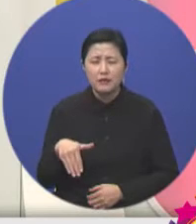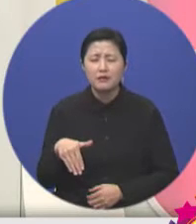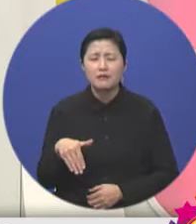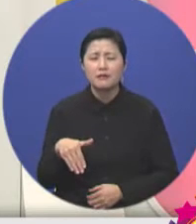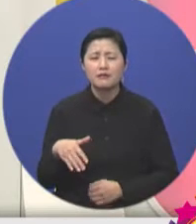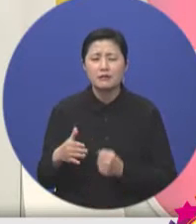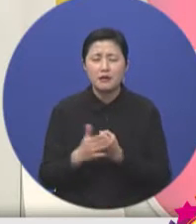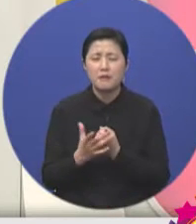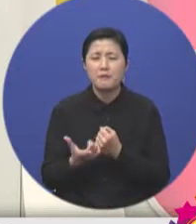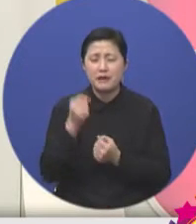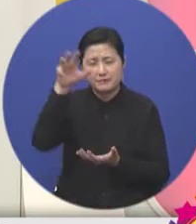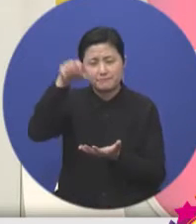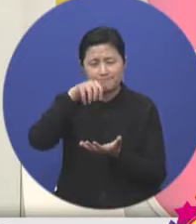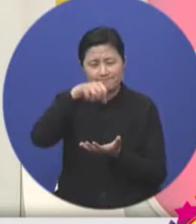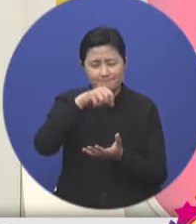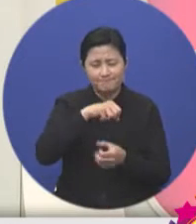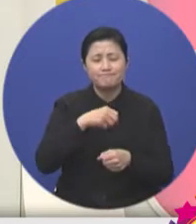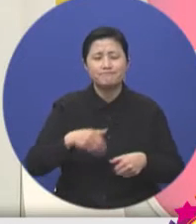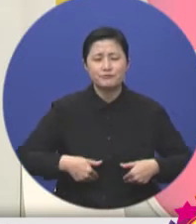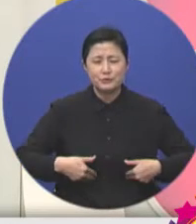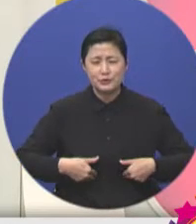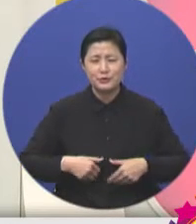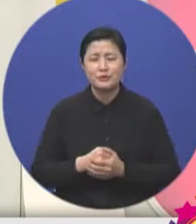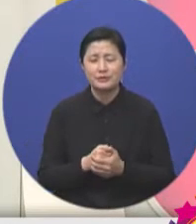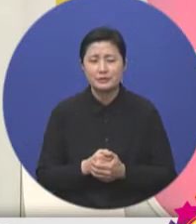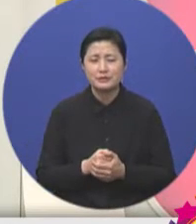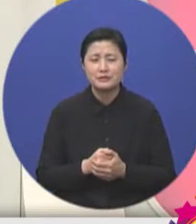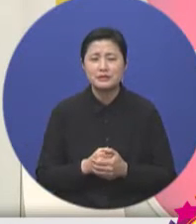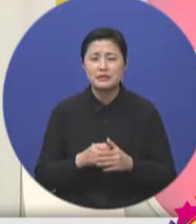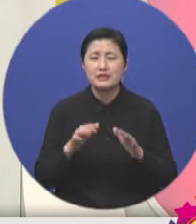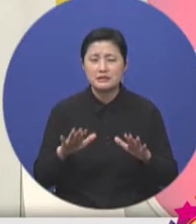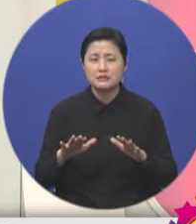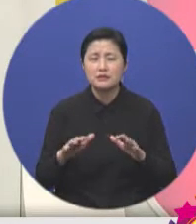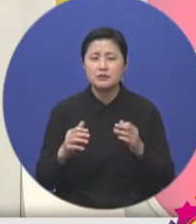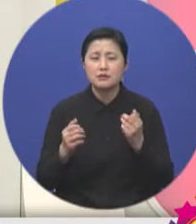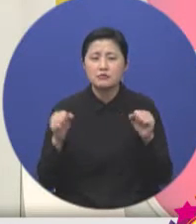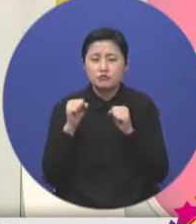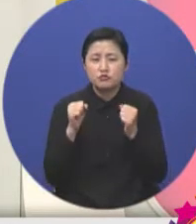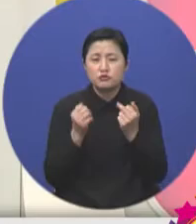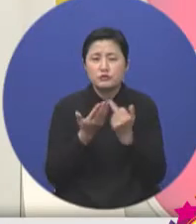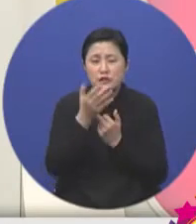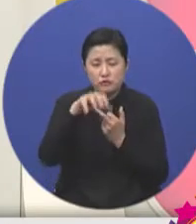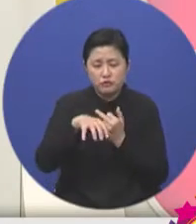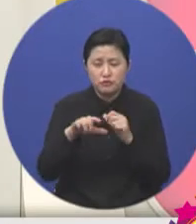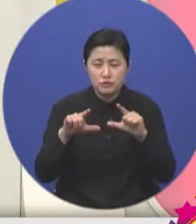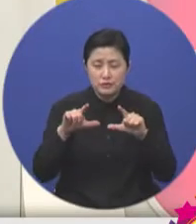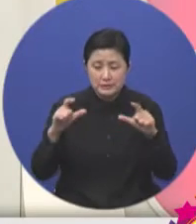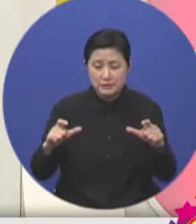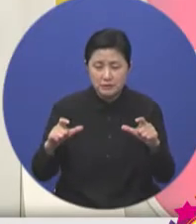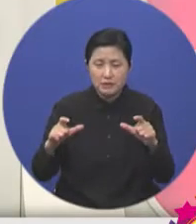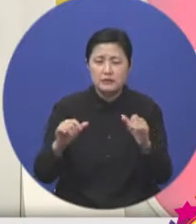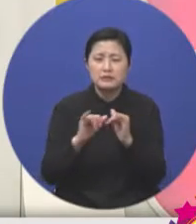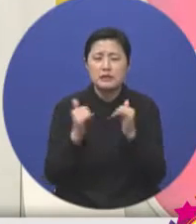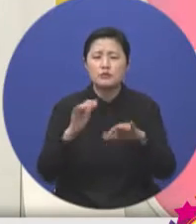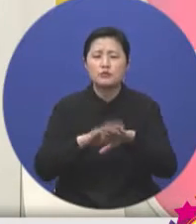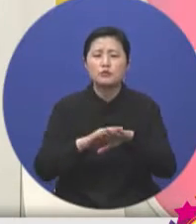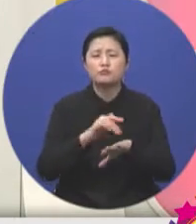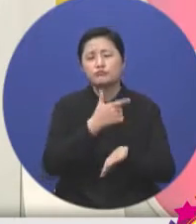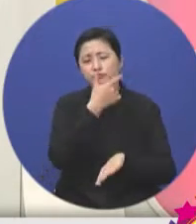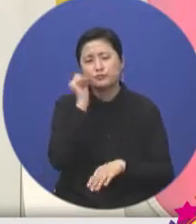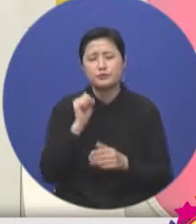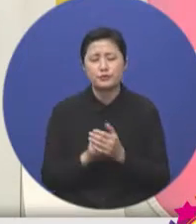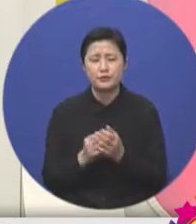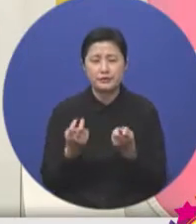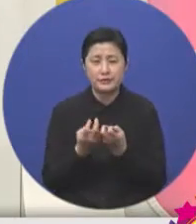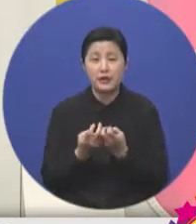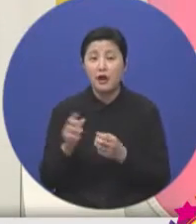되는데 지금 이쪽에는 지금 이 북제주 쪽에는 사람이 없어가지고. 지금 난립니다. 정희 씨. 손빈